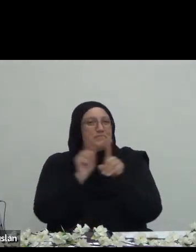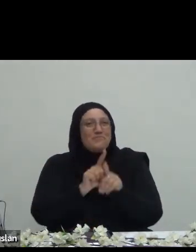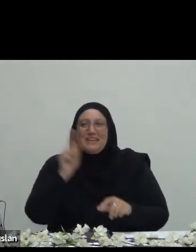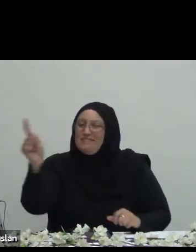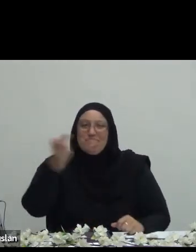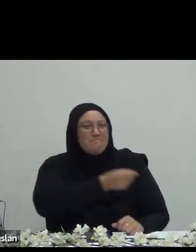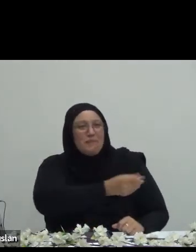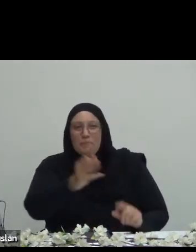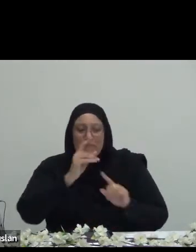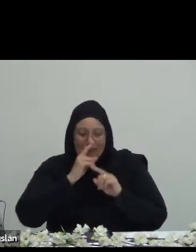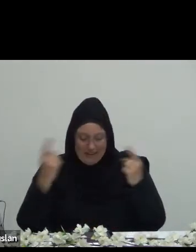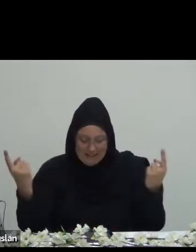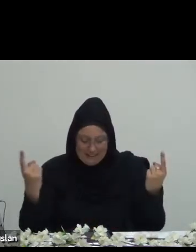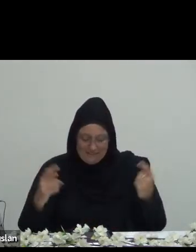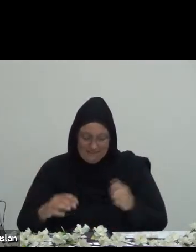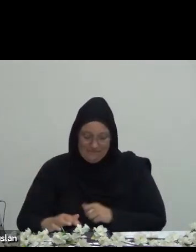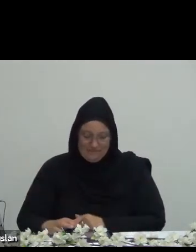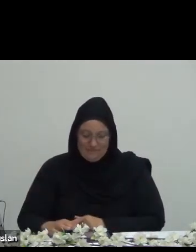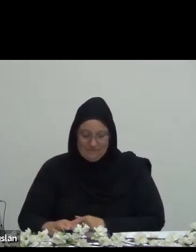الذي لا